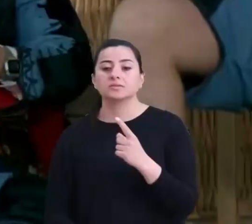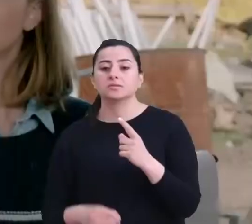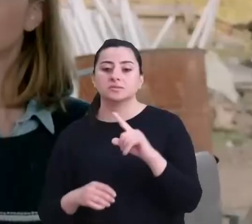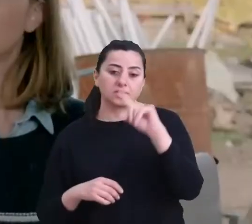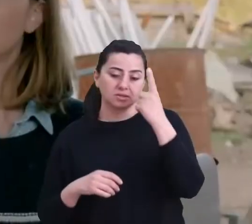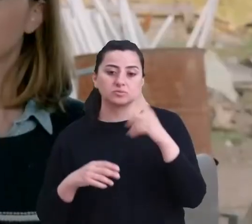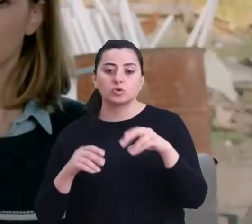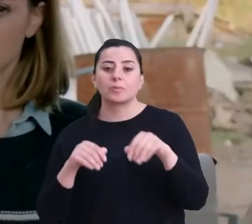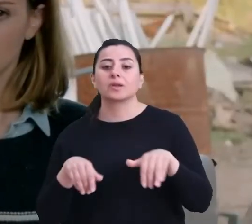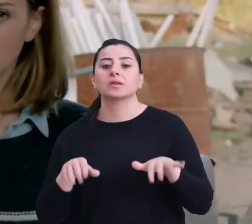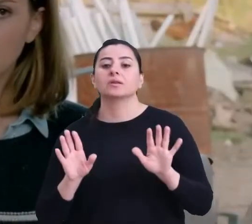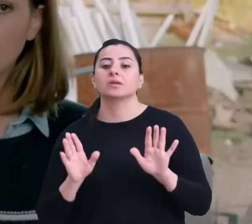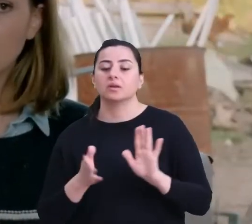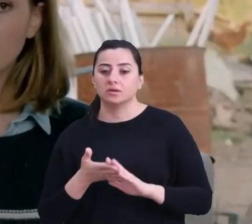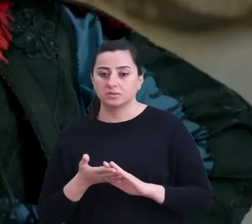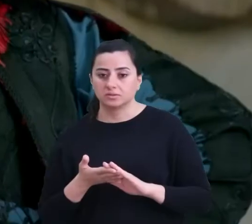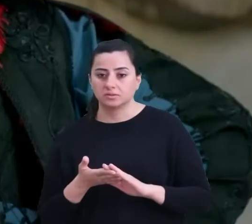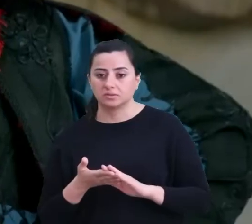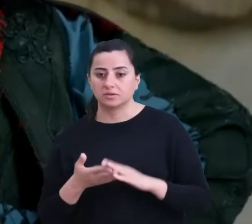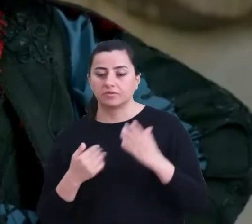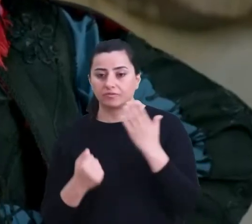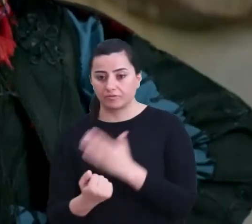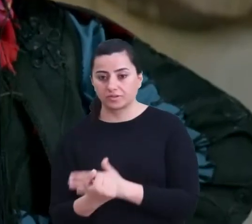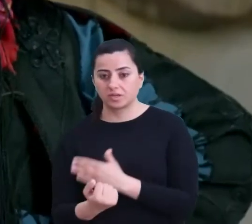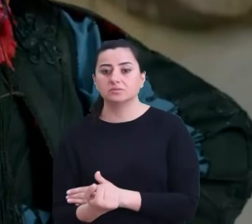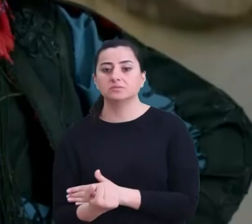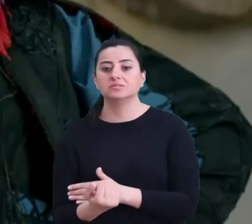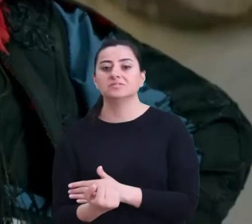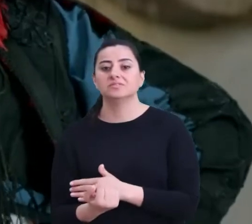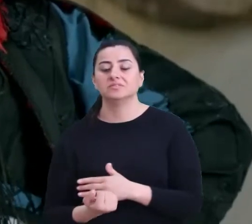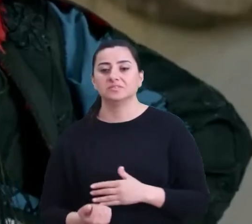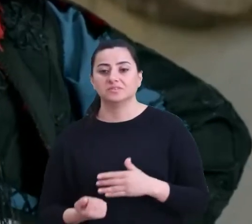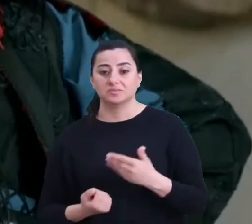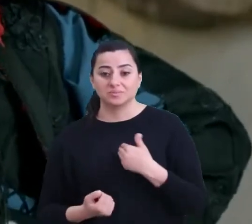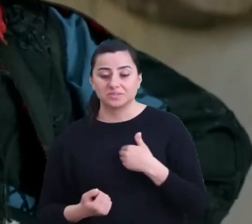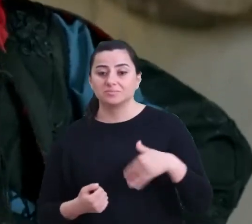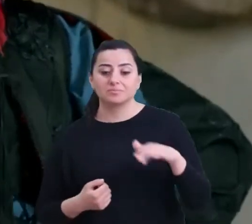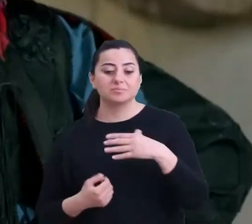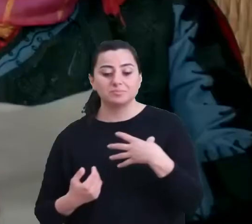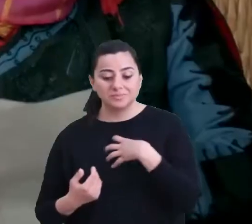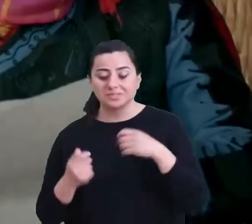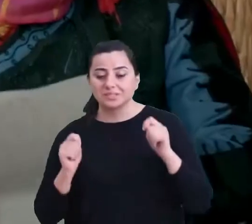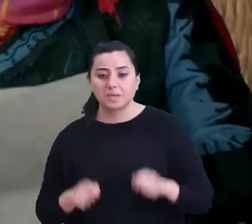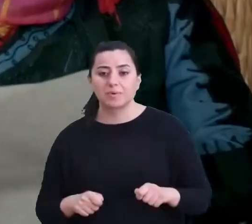bir toprak parçası demek değildir arkadaşlar. Vatan bizi biz